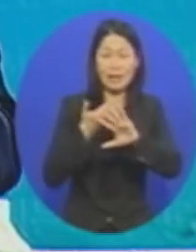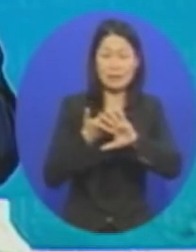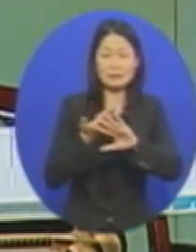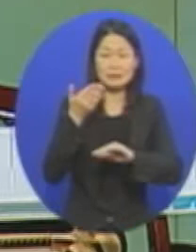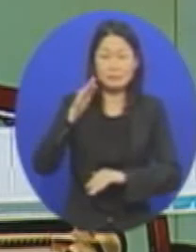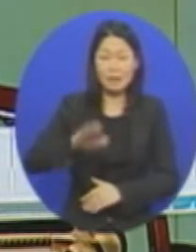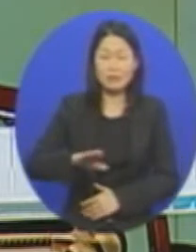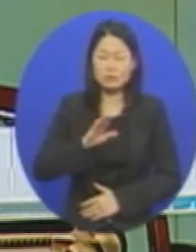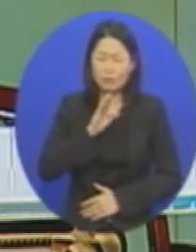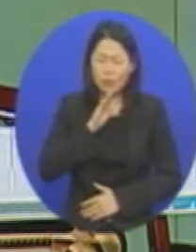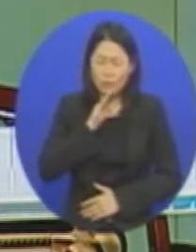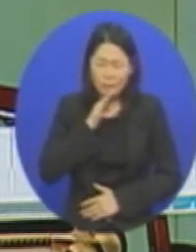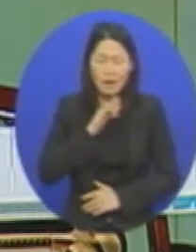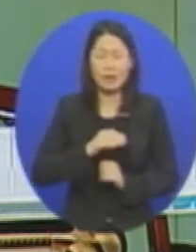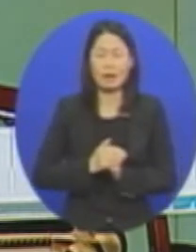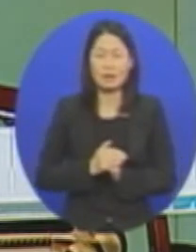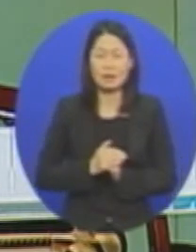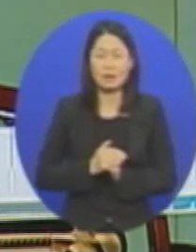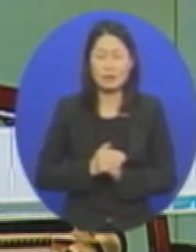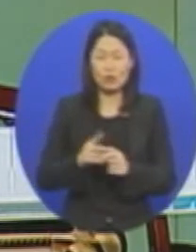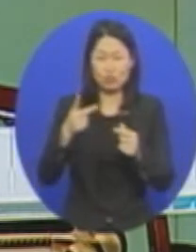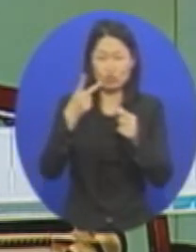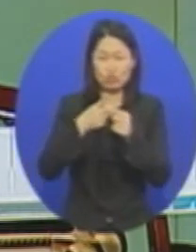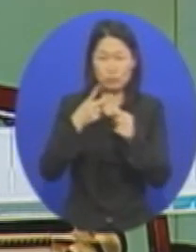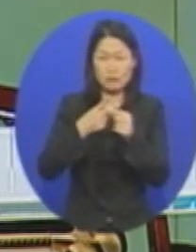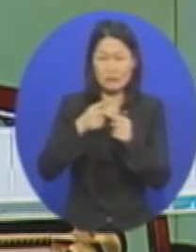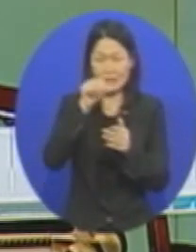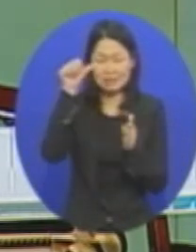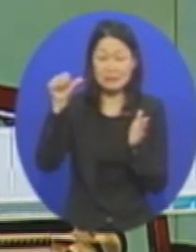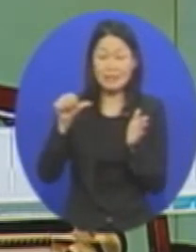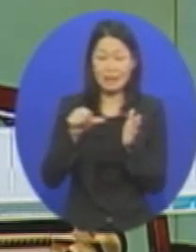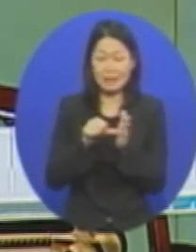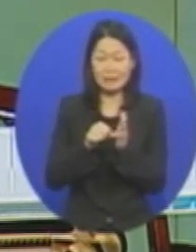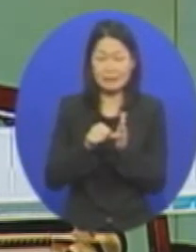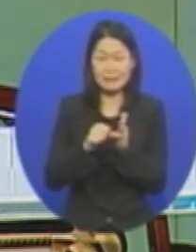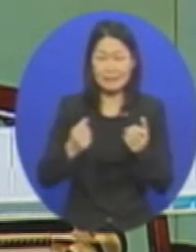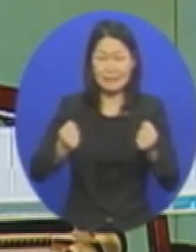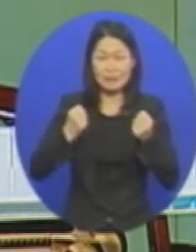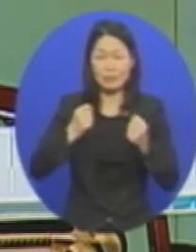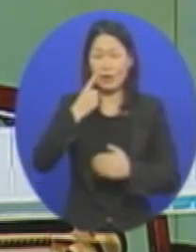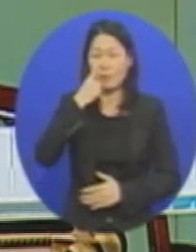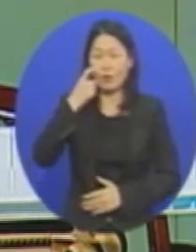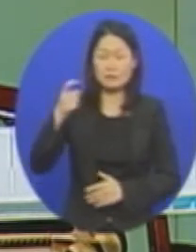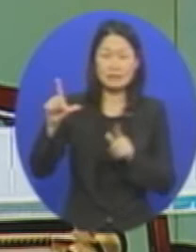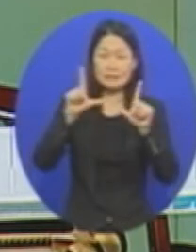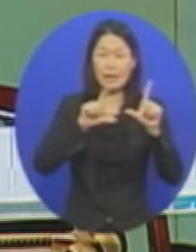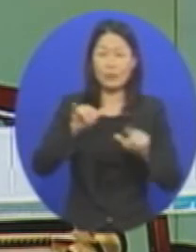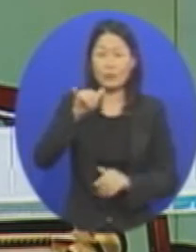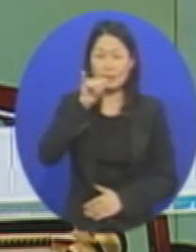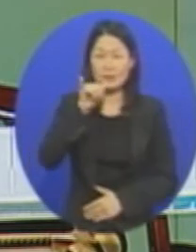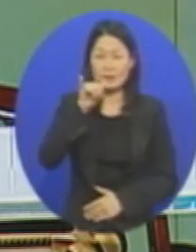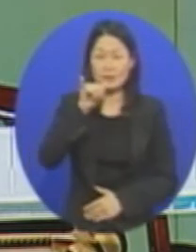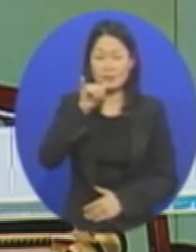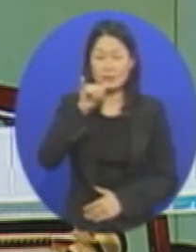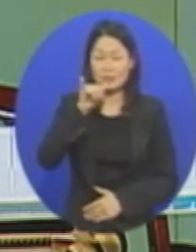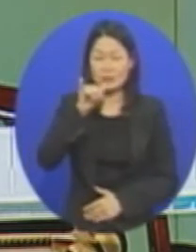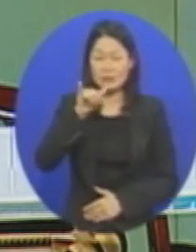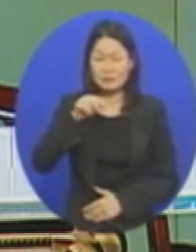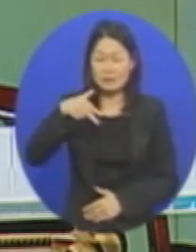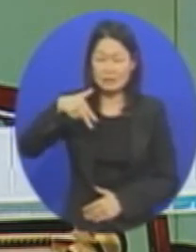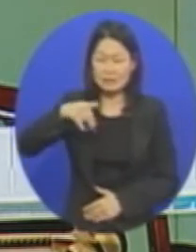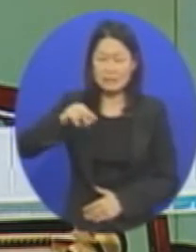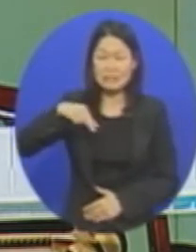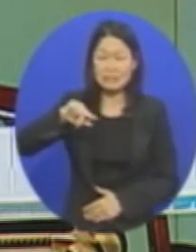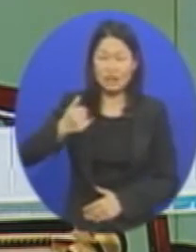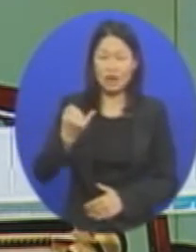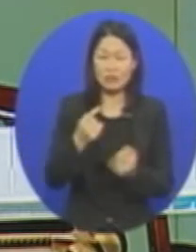정말 두 번째 인생을 힘있게 멋있게 살아가고 있는 우리 예 지선이